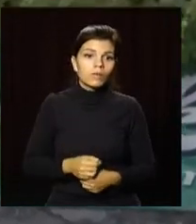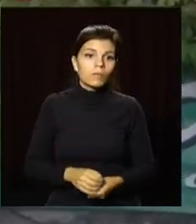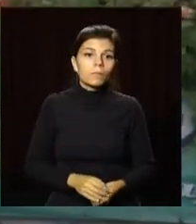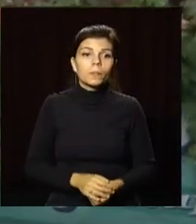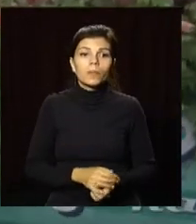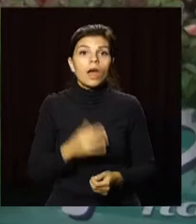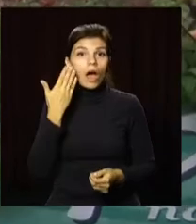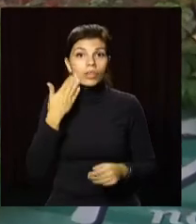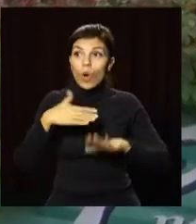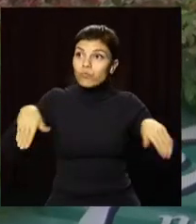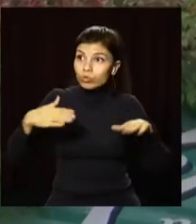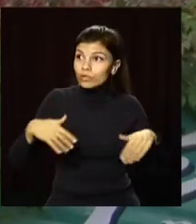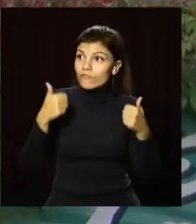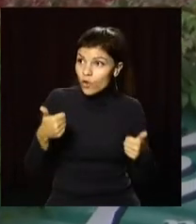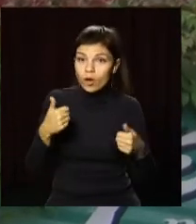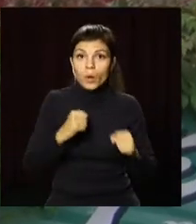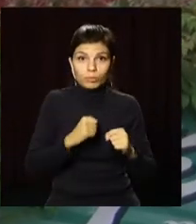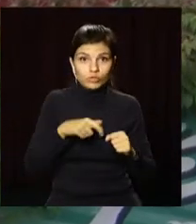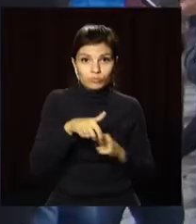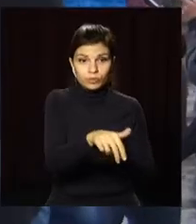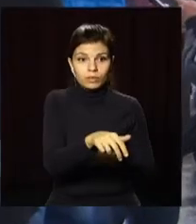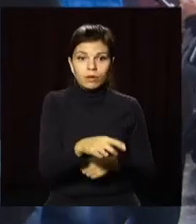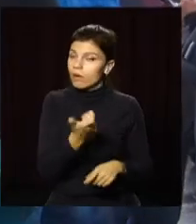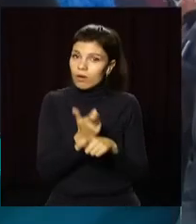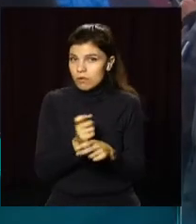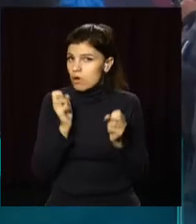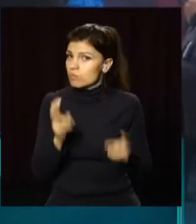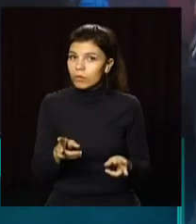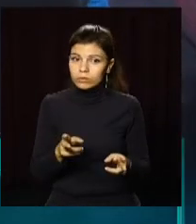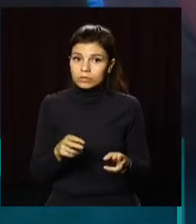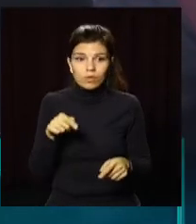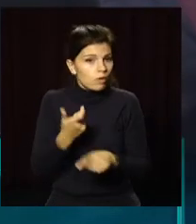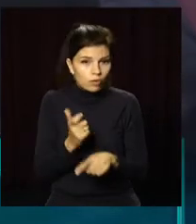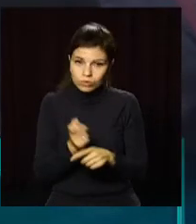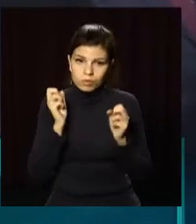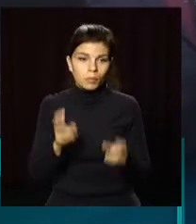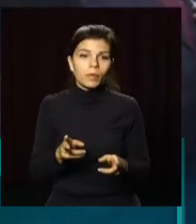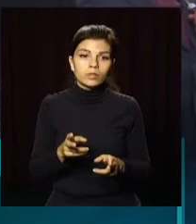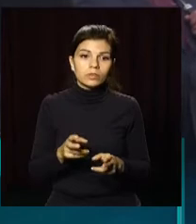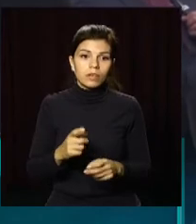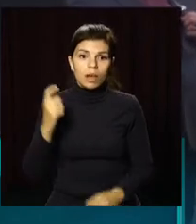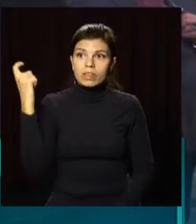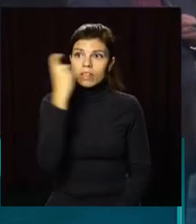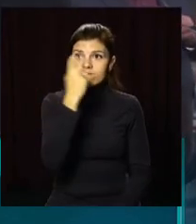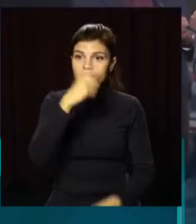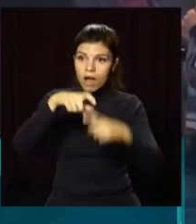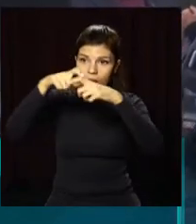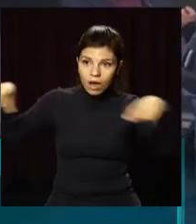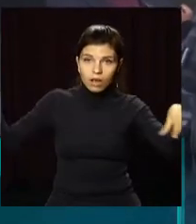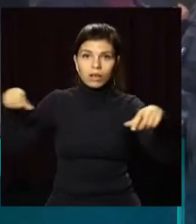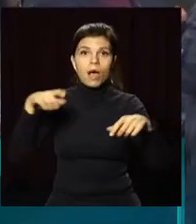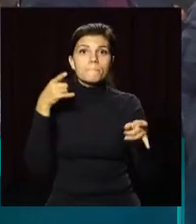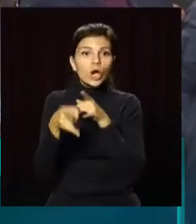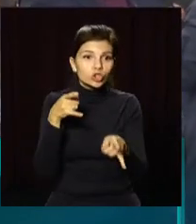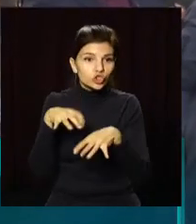коли пусто, свободна дорога. Дуже опасно було, тобто дуже опасно. Трамвайне полотно,